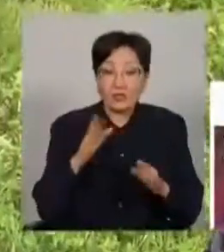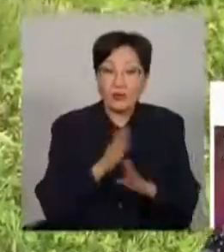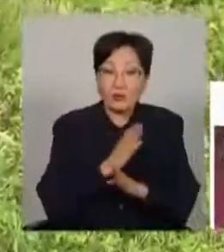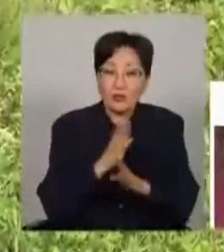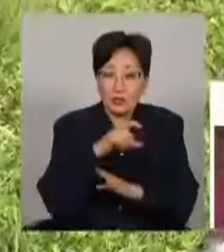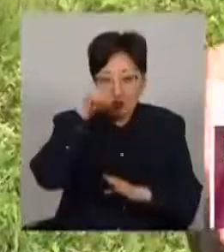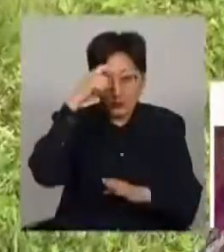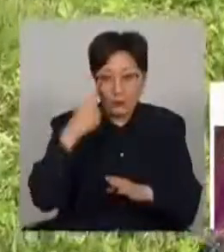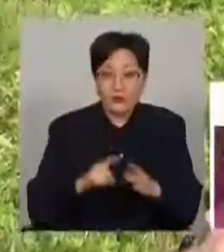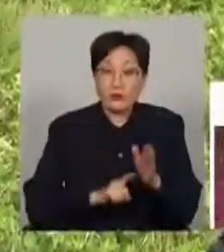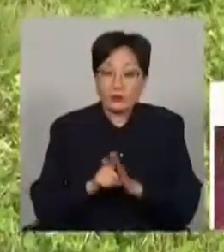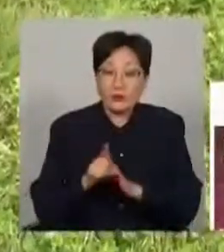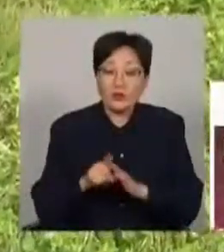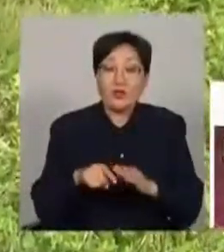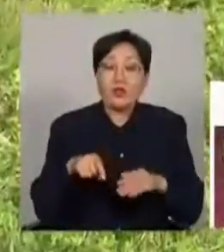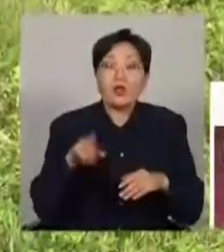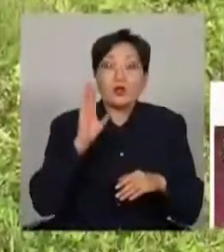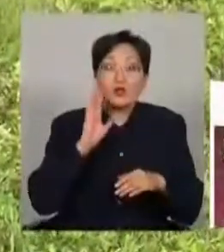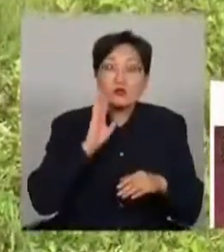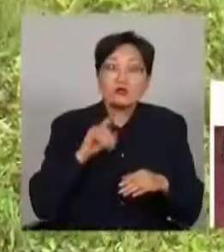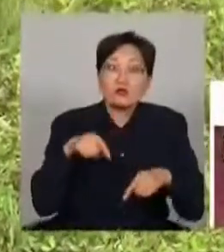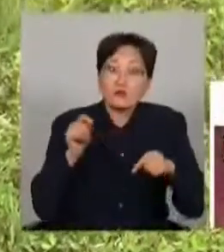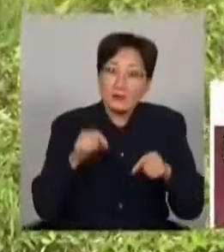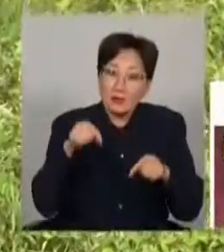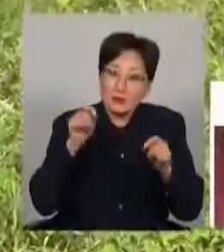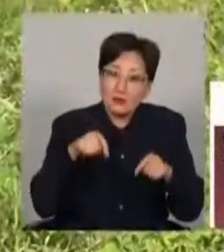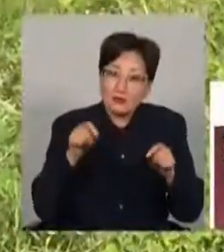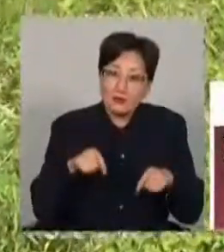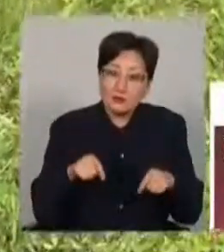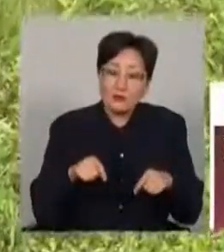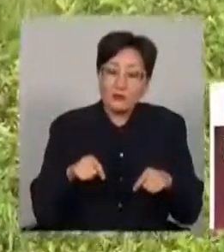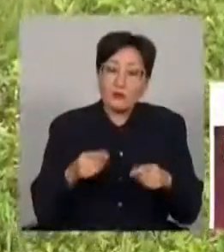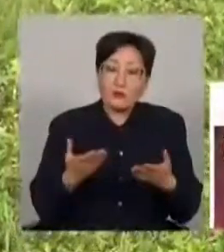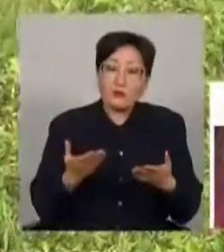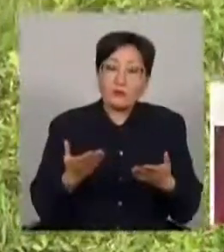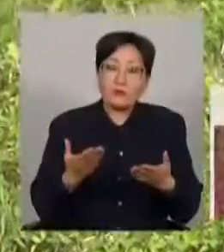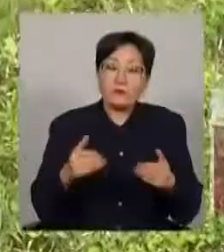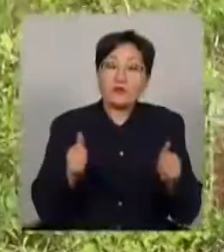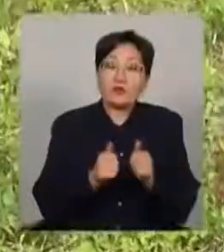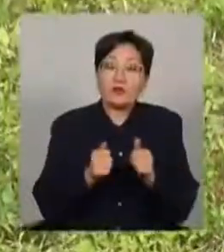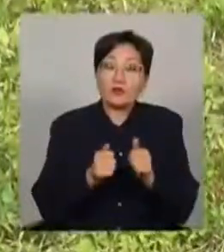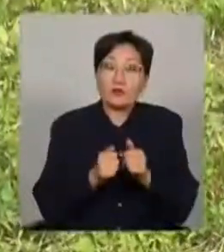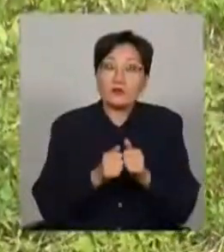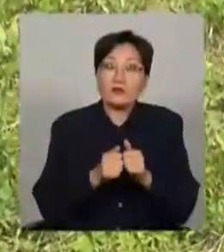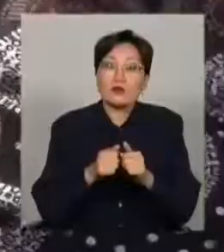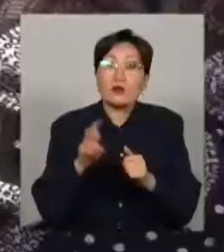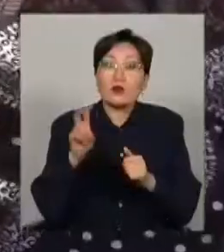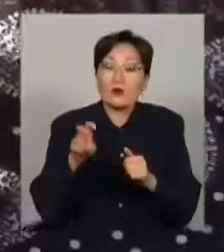ыстықтаған кезде салады, сонда тамшылап тұрады. Анау палас бірдім, анау көршілердің үйін апарып жуатын.